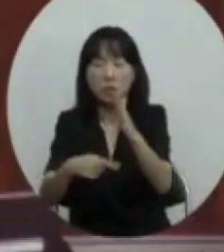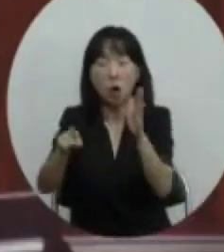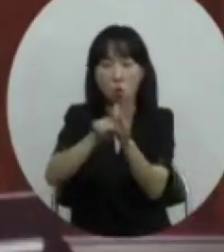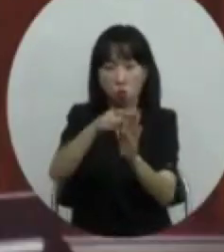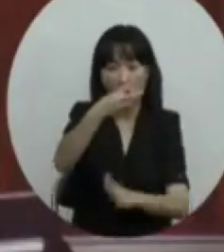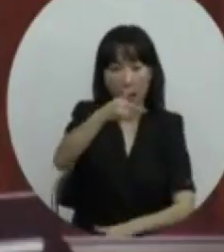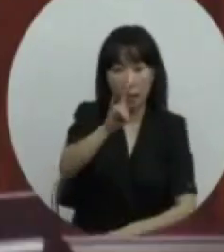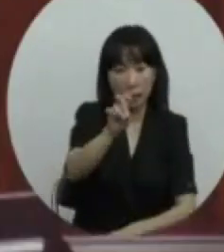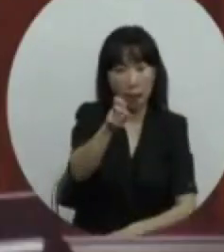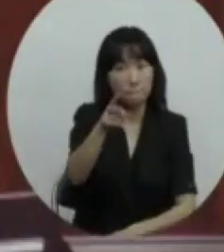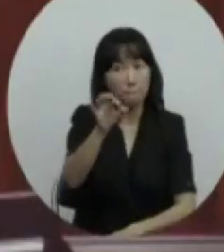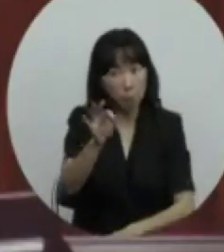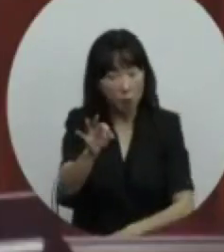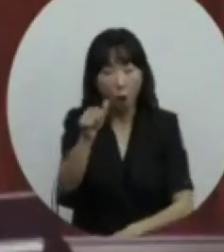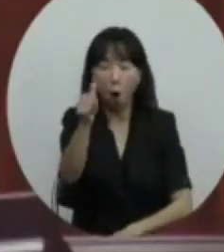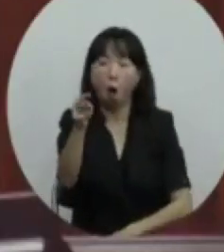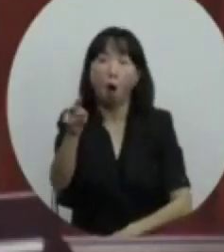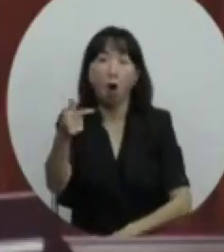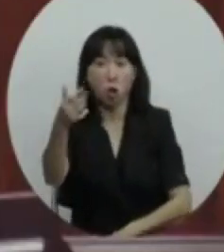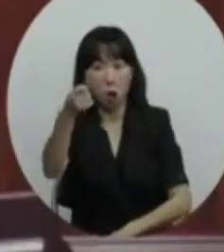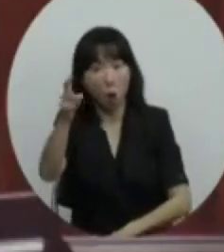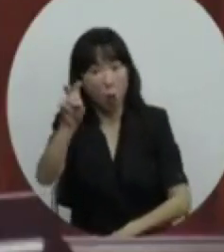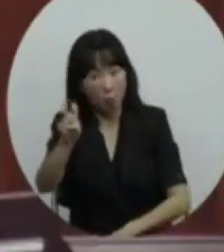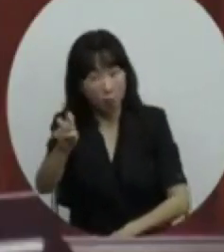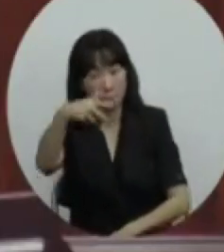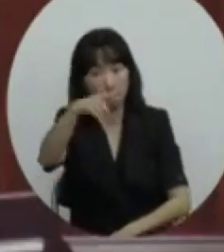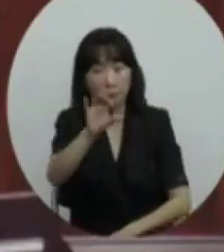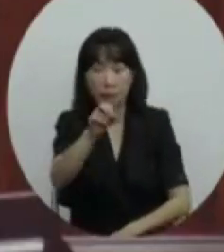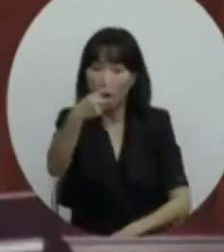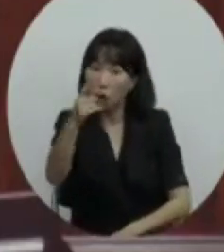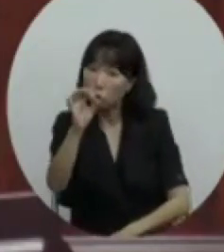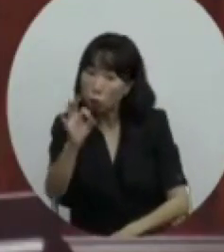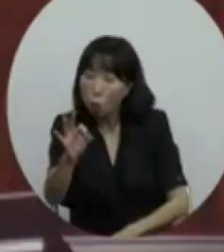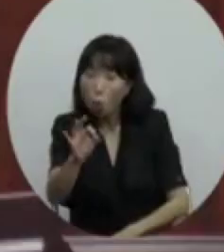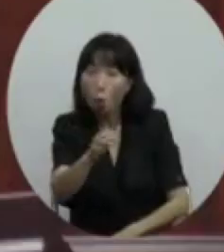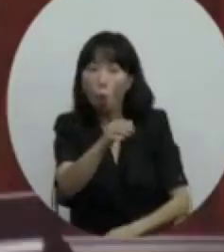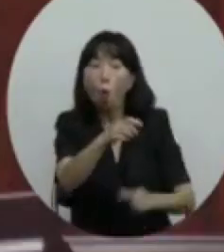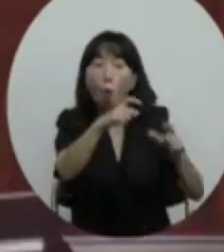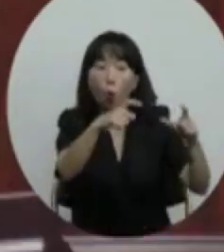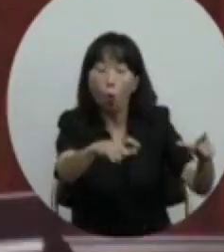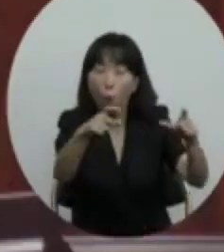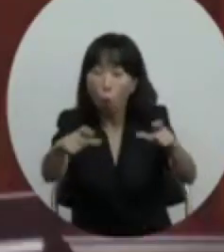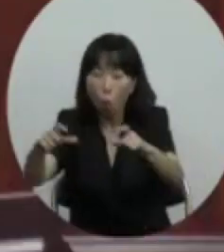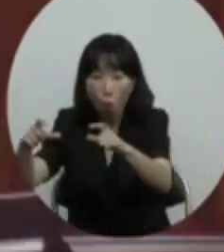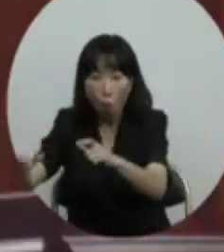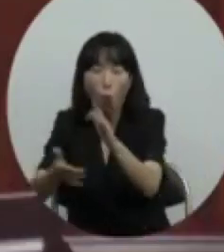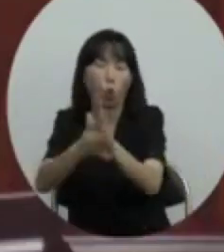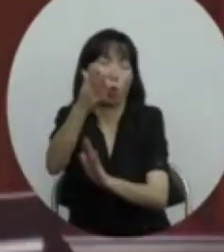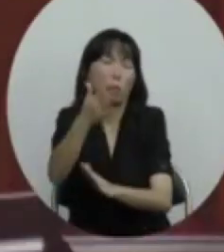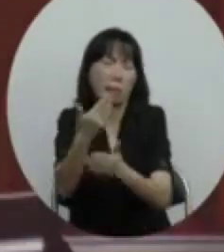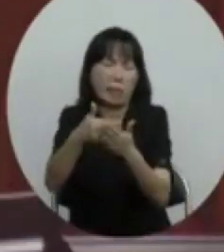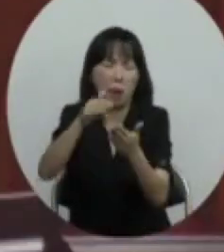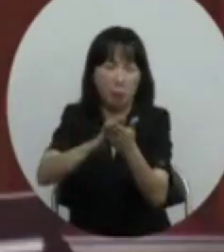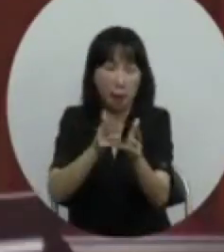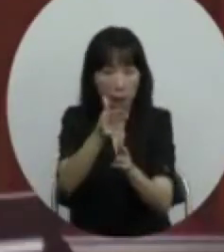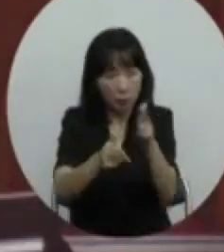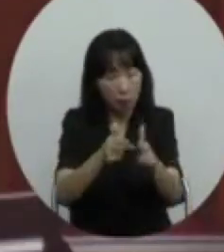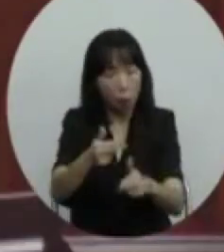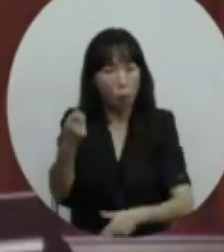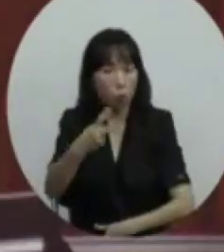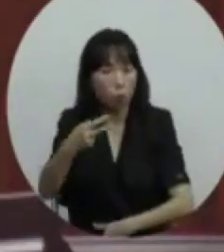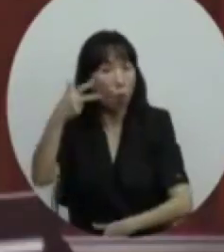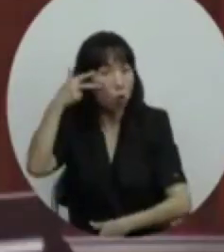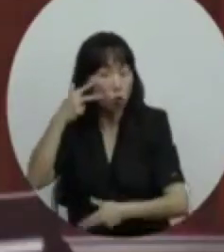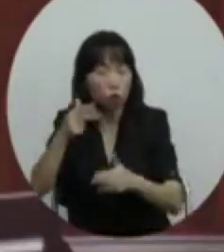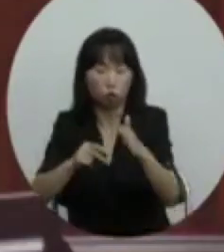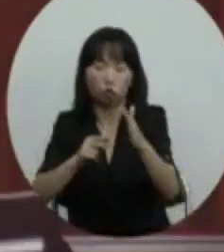태평지구, 현암 1동, 창동, 전천지구 등 도시개발사업과 여주역세권,